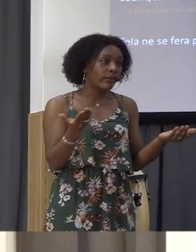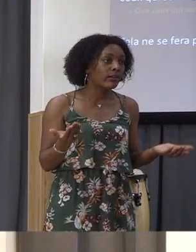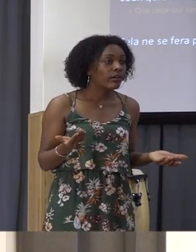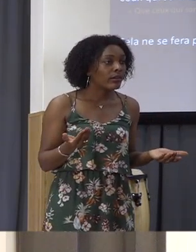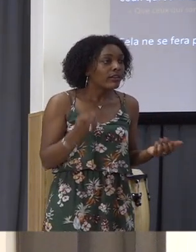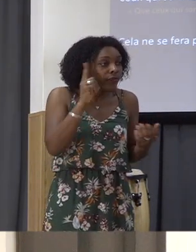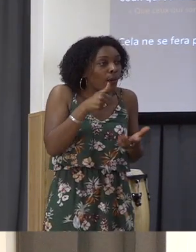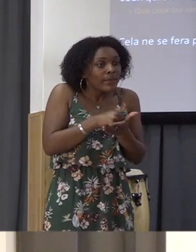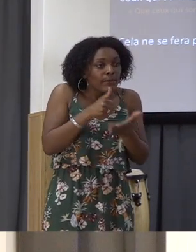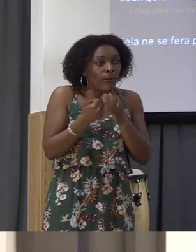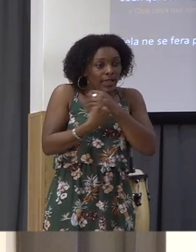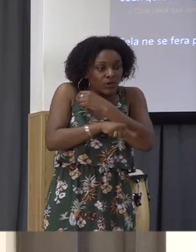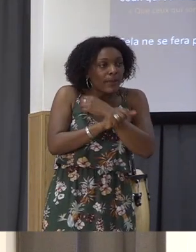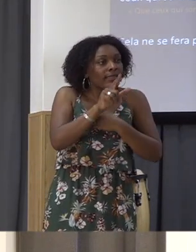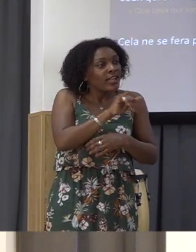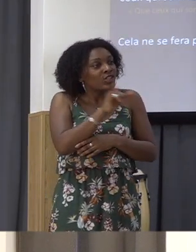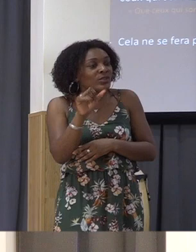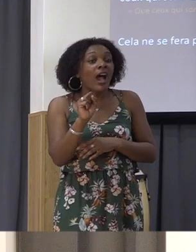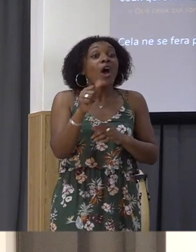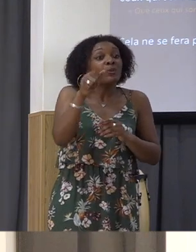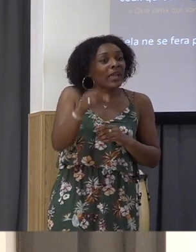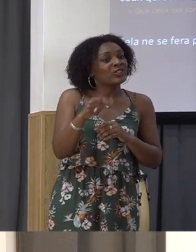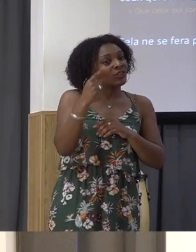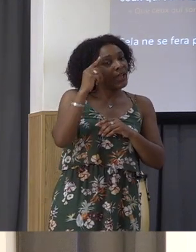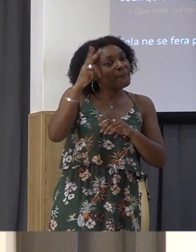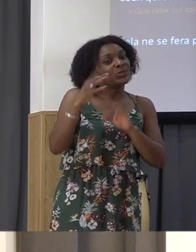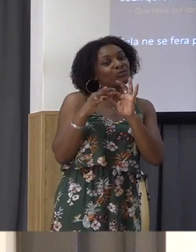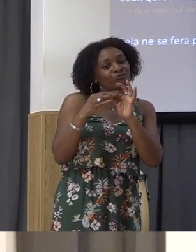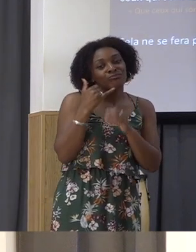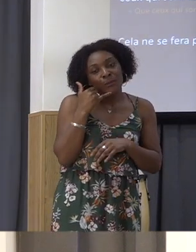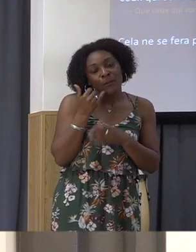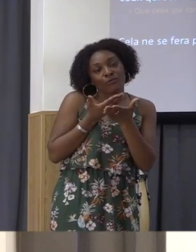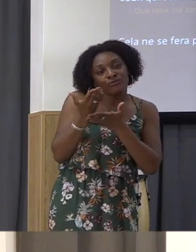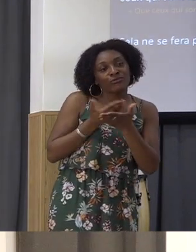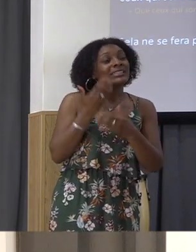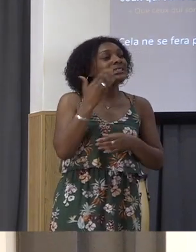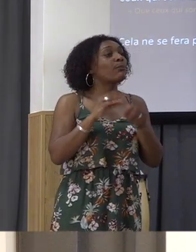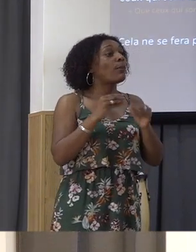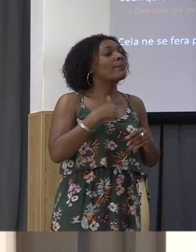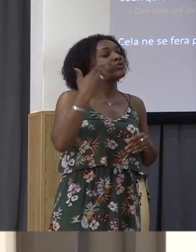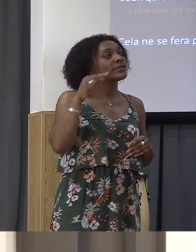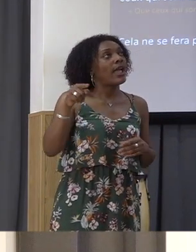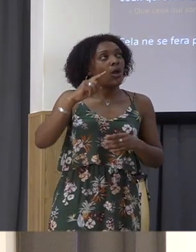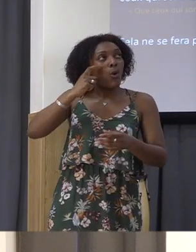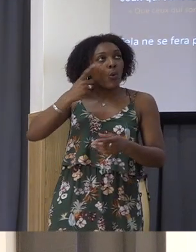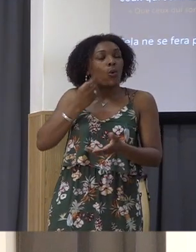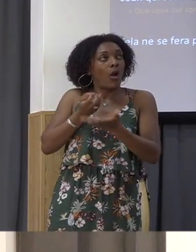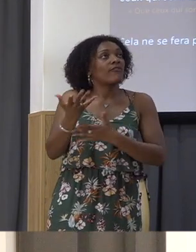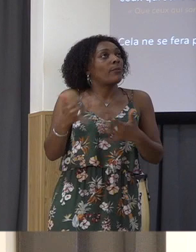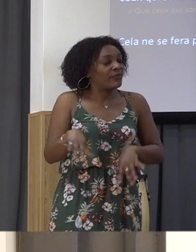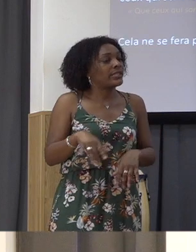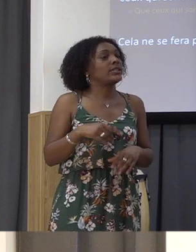personne. Elle est proche de cette personne, elle échange régulièrement avec cette personne. S'il y a un souci, on sait que cette personne est au courant.